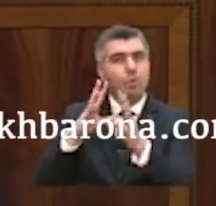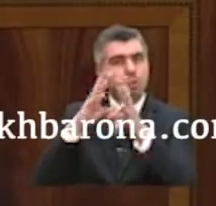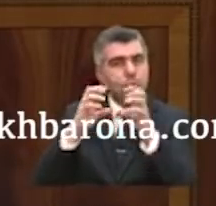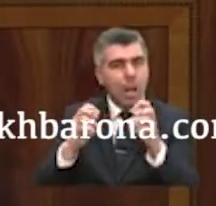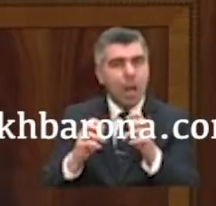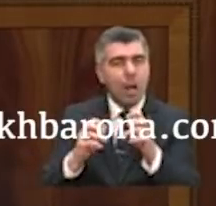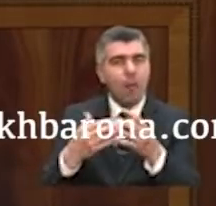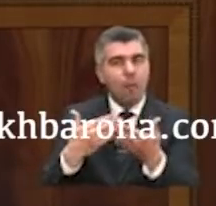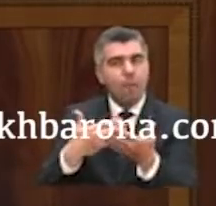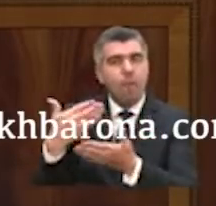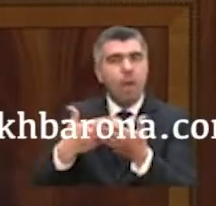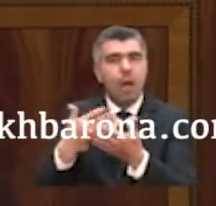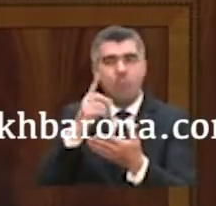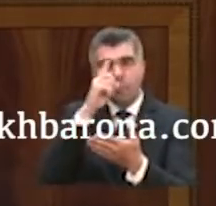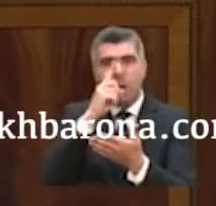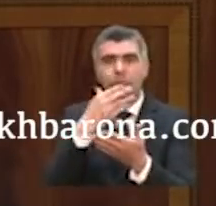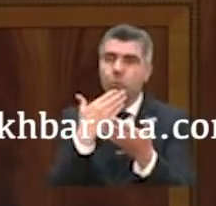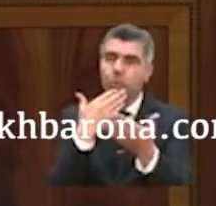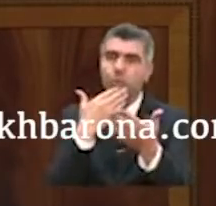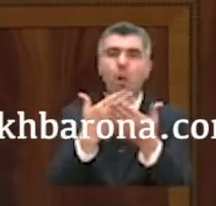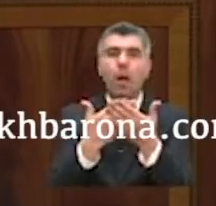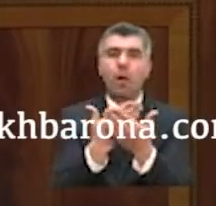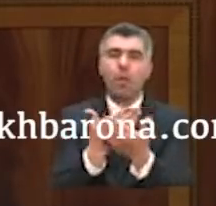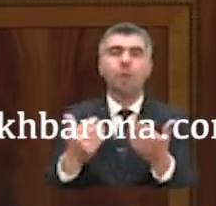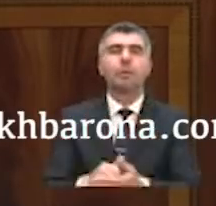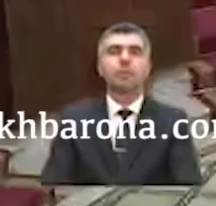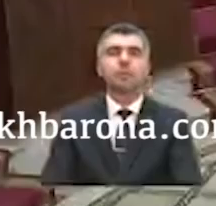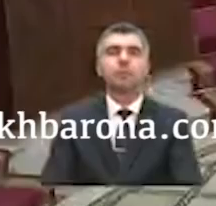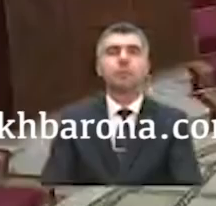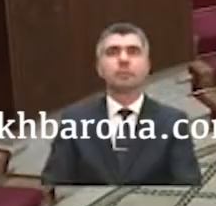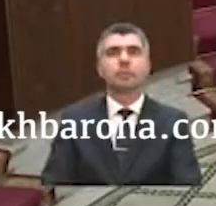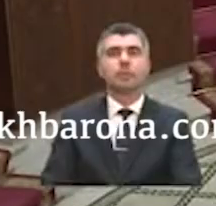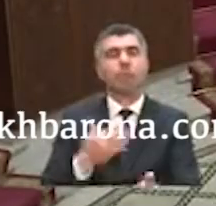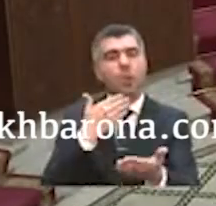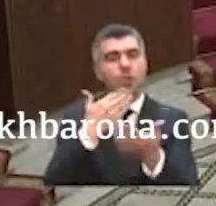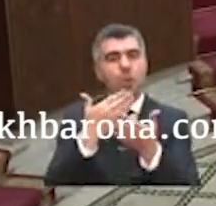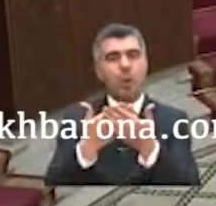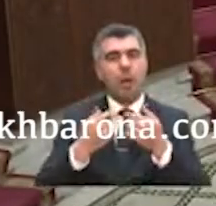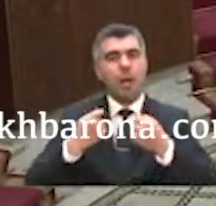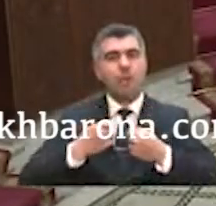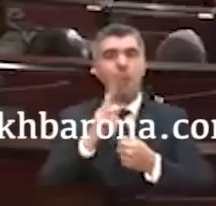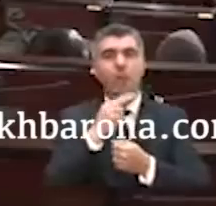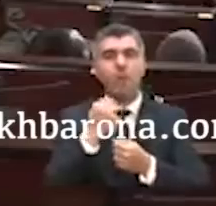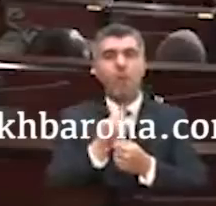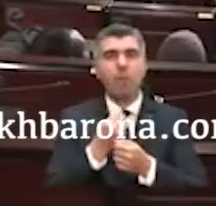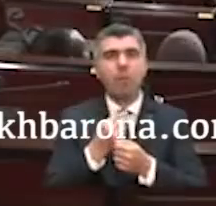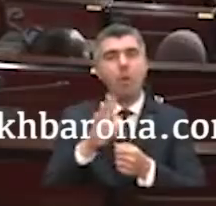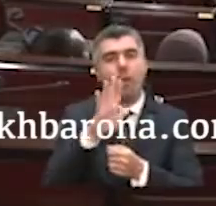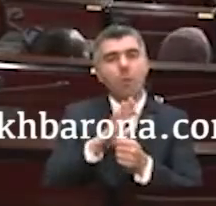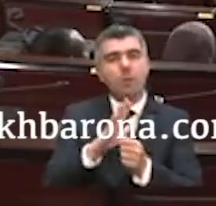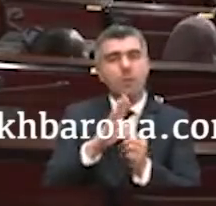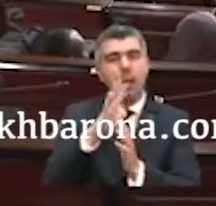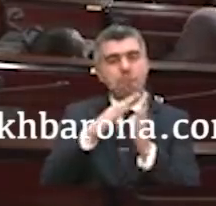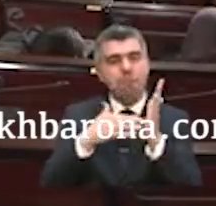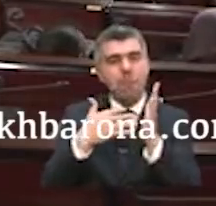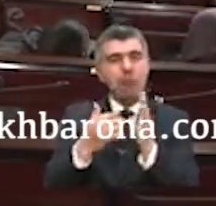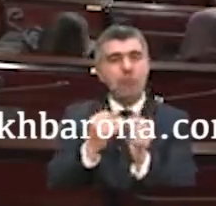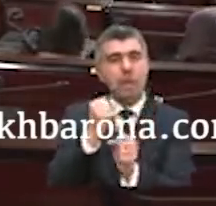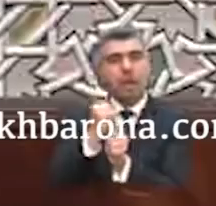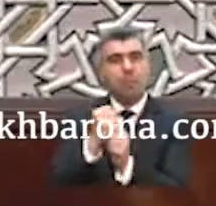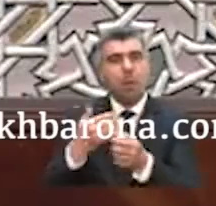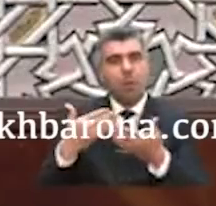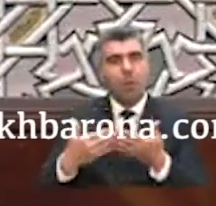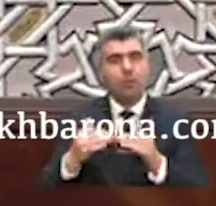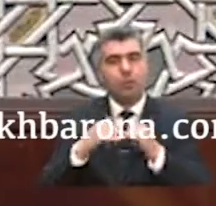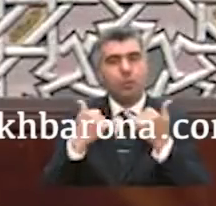وغادي نتفاهموا ان شاء الله. شكرا لكم. شكرا سيد رئيس الحكومه، وبذلك نكون قد انهينا جدول اعمال